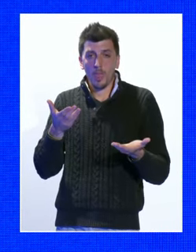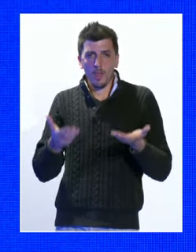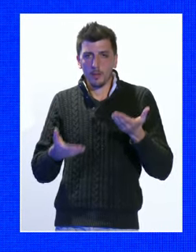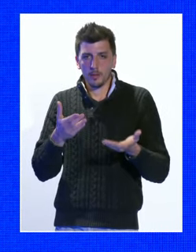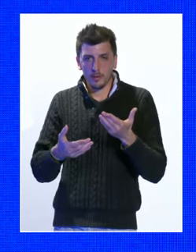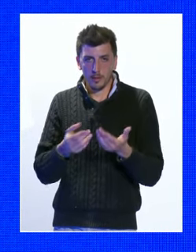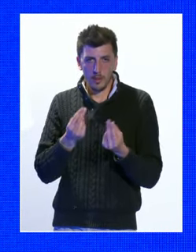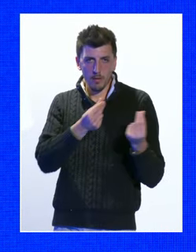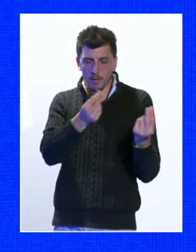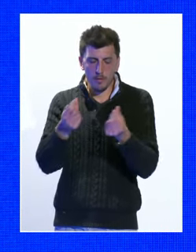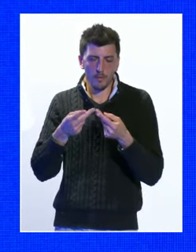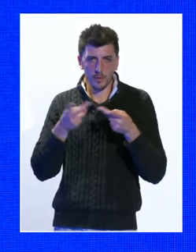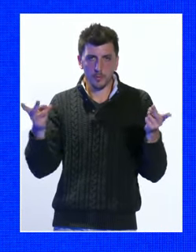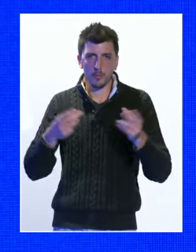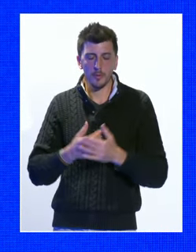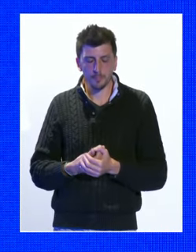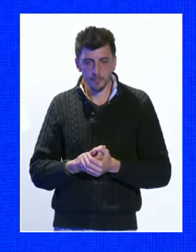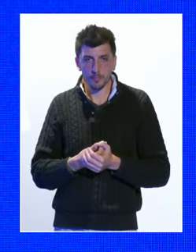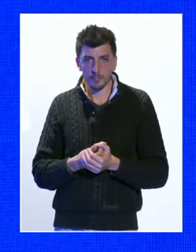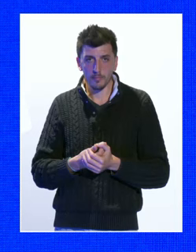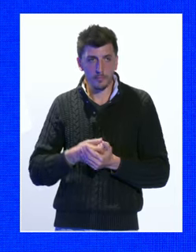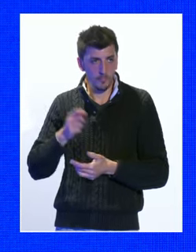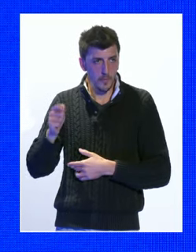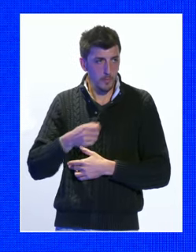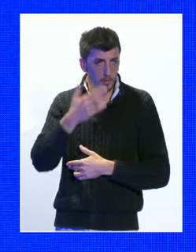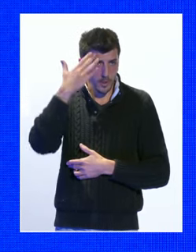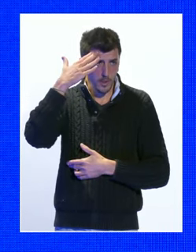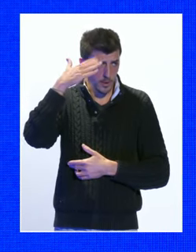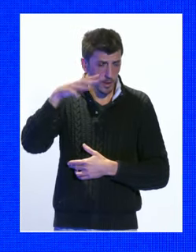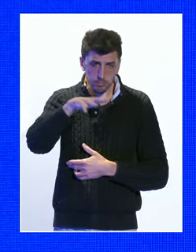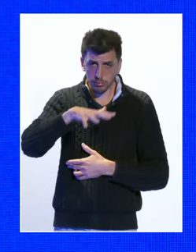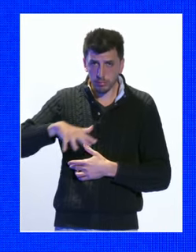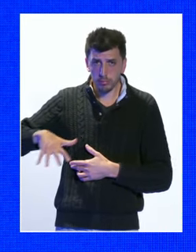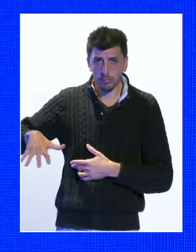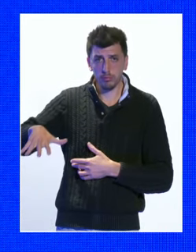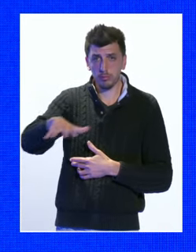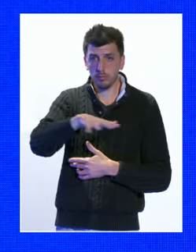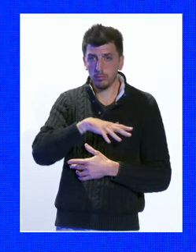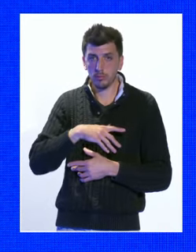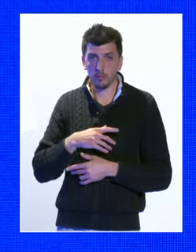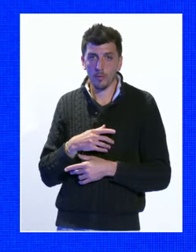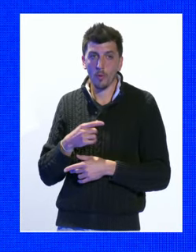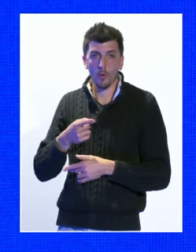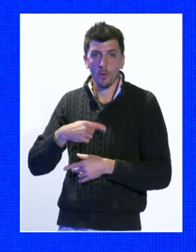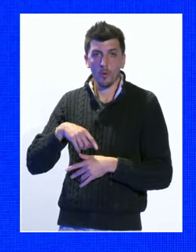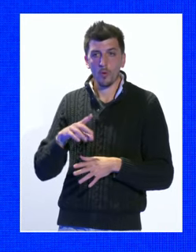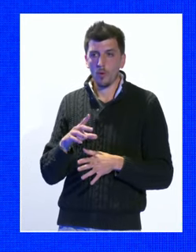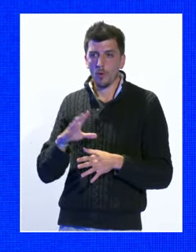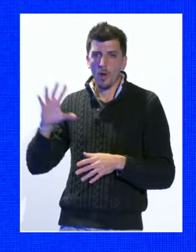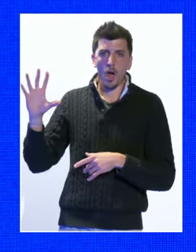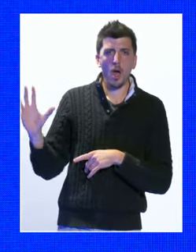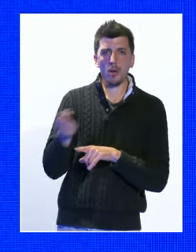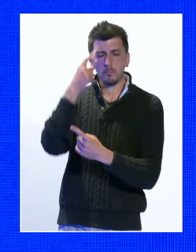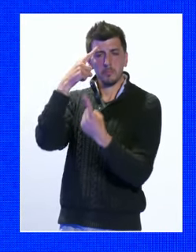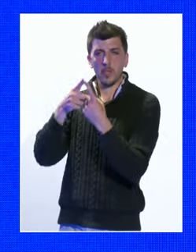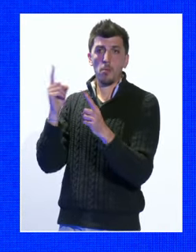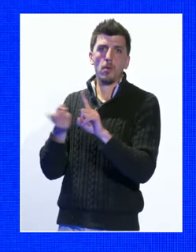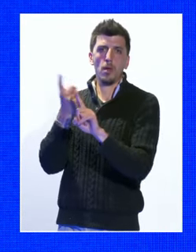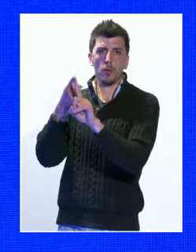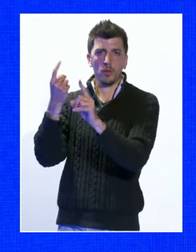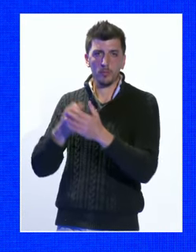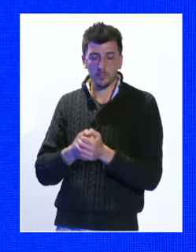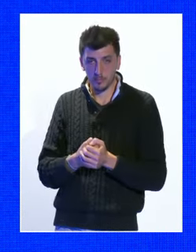sait que nous n'avons pas été nombreux depuis des années à nous saisir de cette question et à présenter